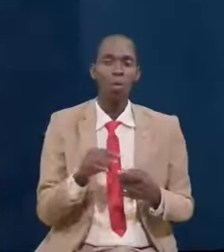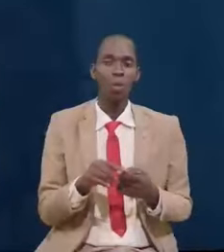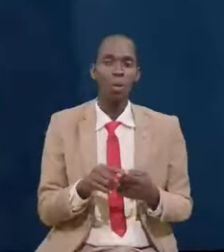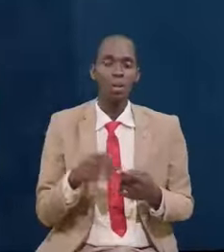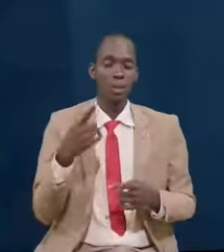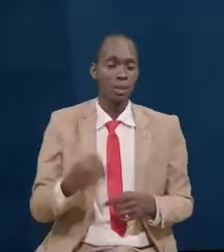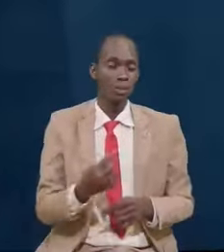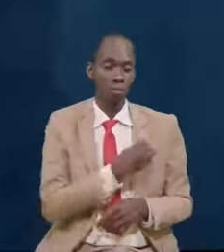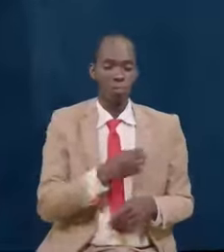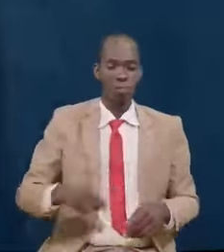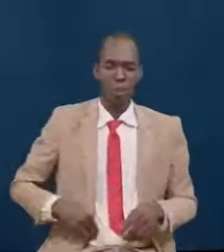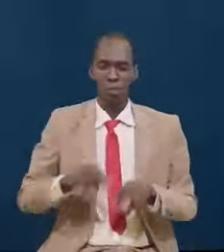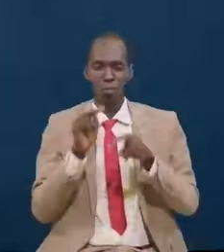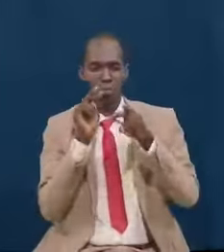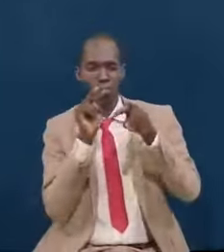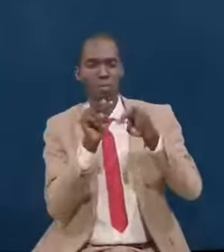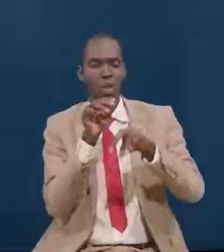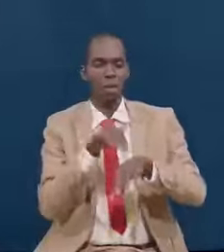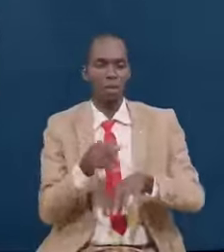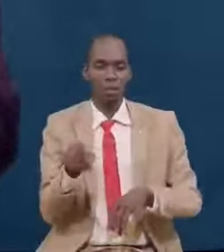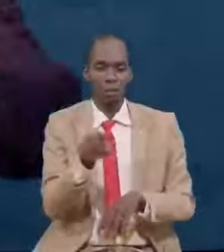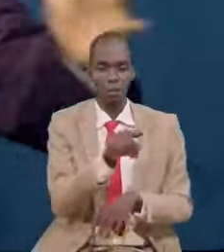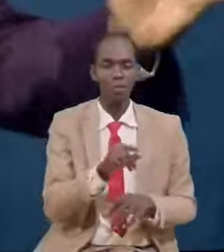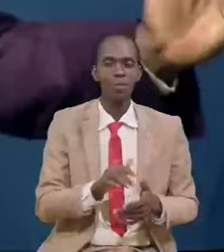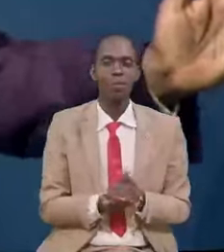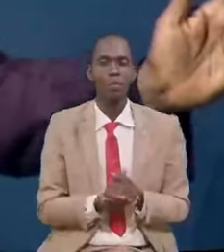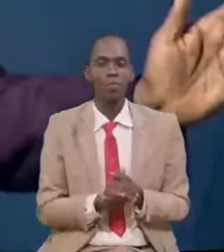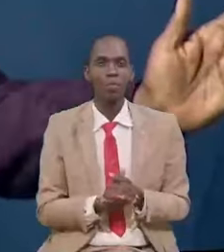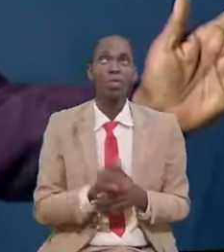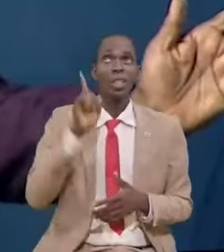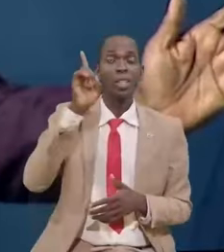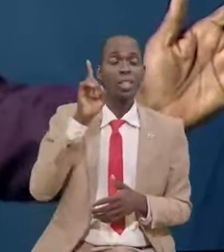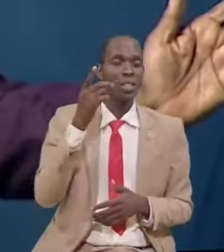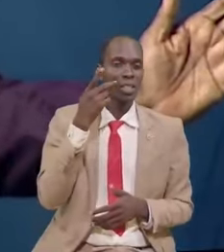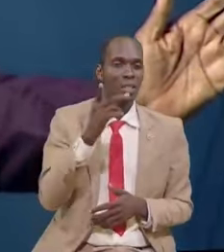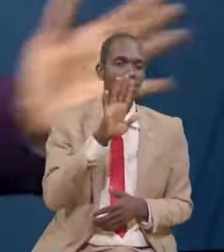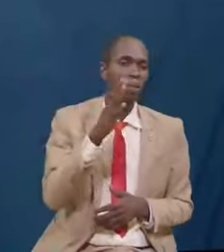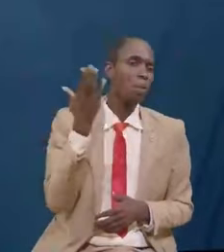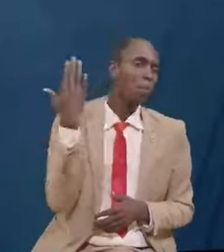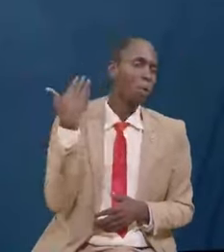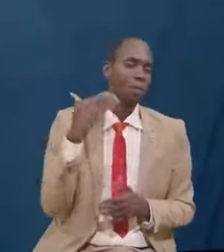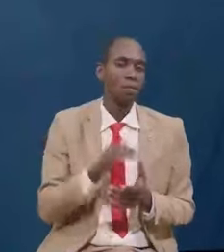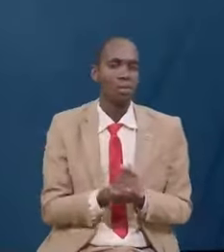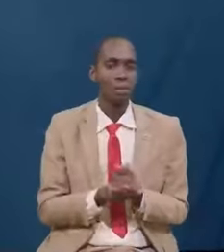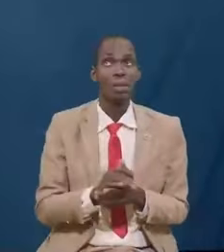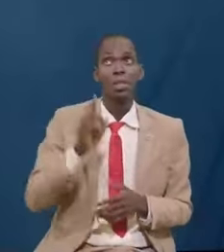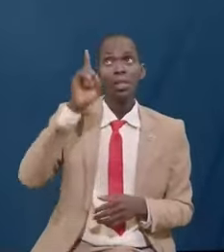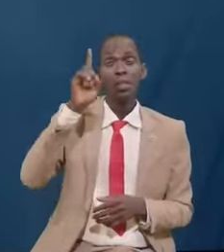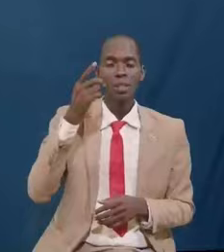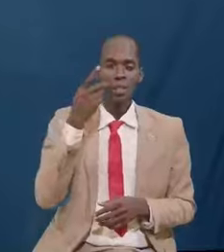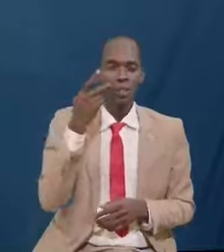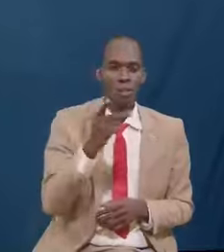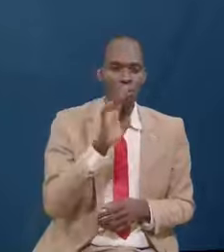quand le Messie te regarde, il voit ton passé, il voit ton